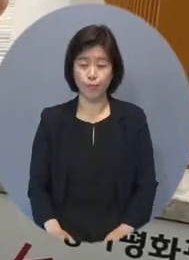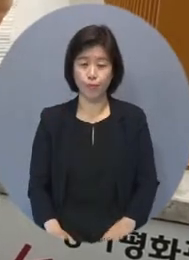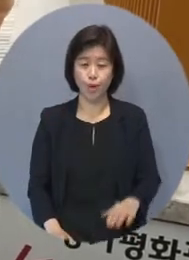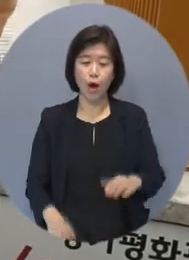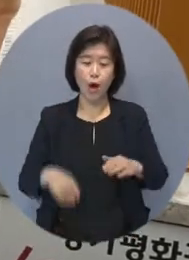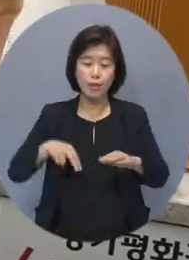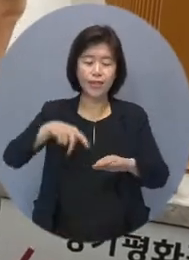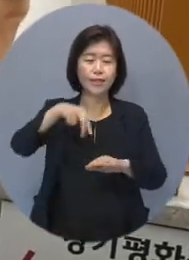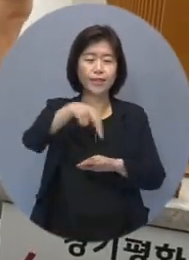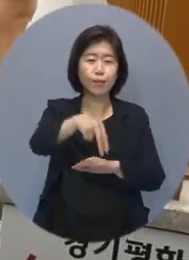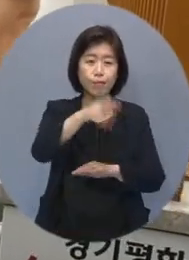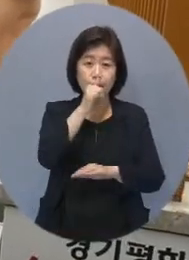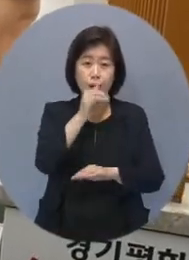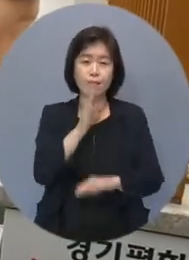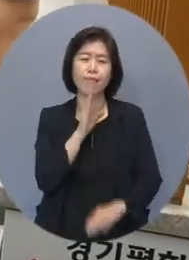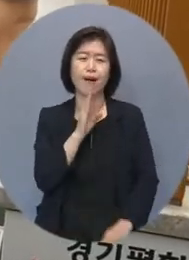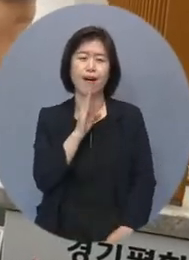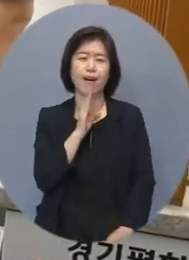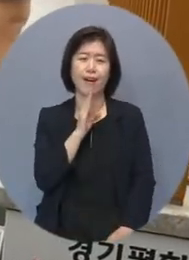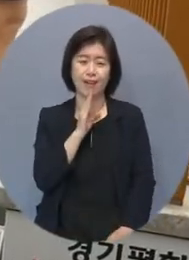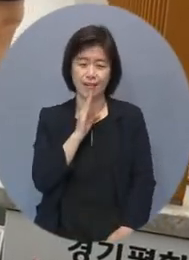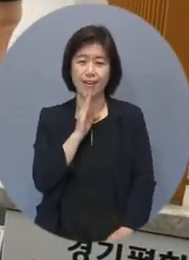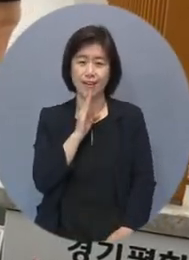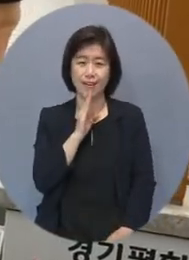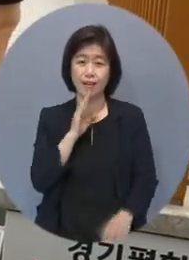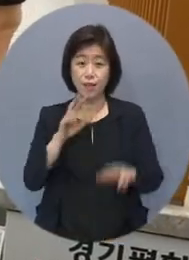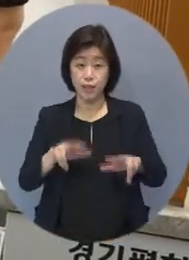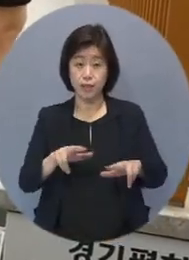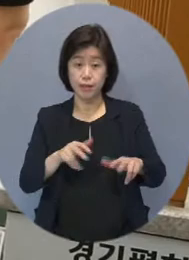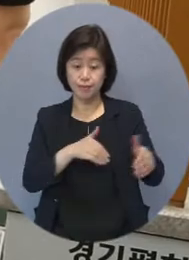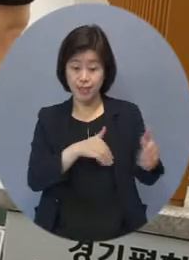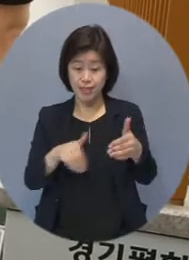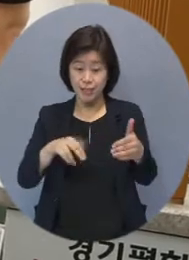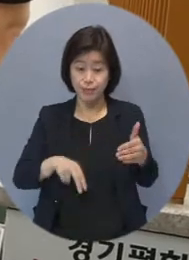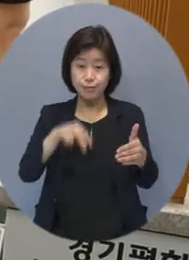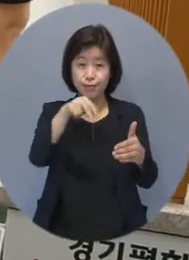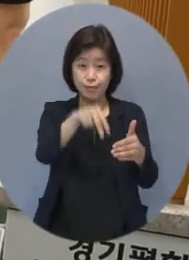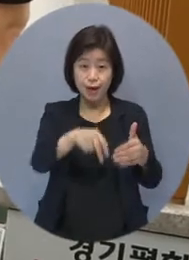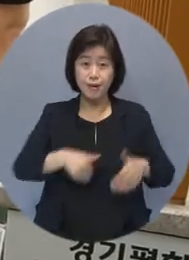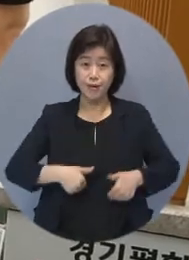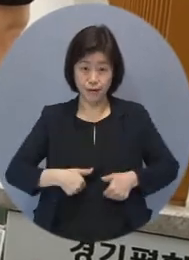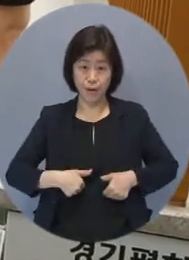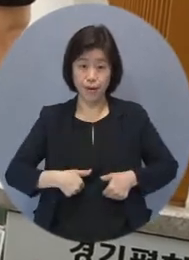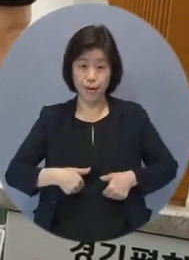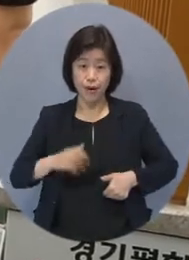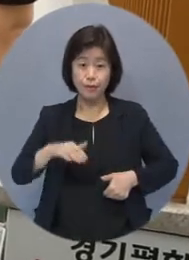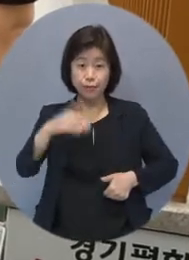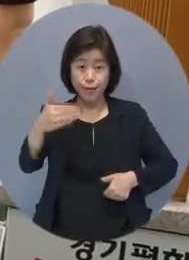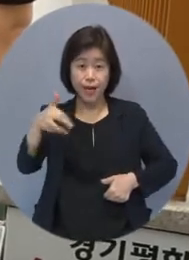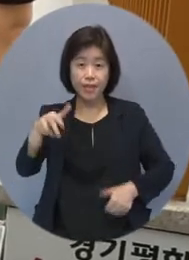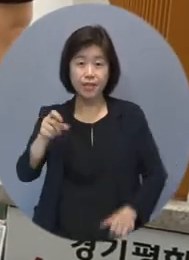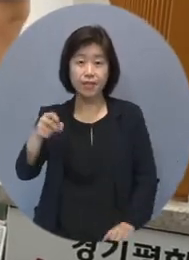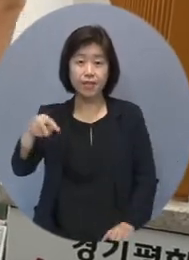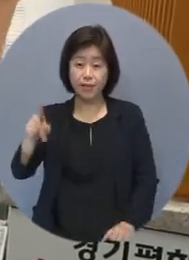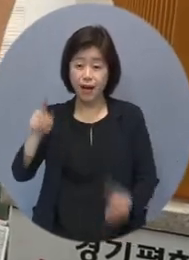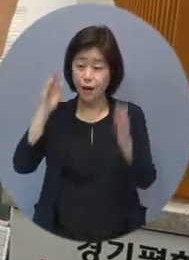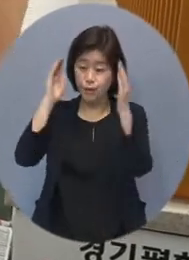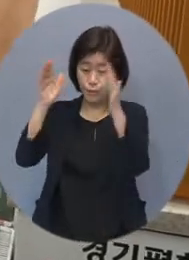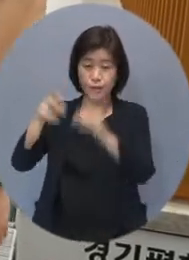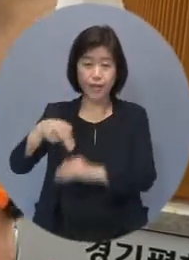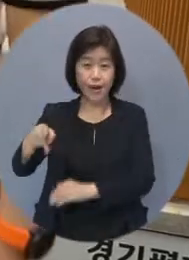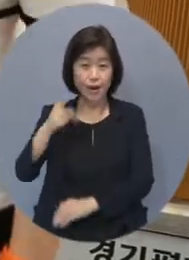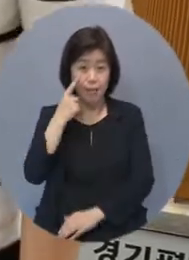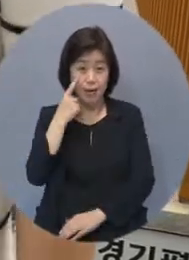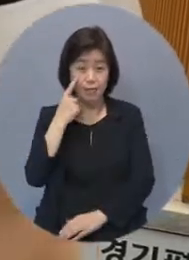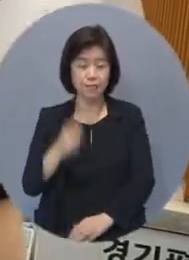맞았어, 건널목. 우리 지금 앞에 건널목 있어. 여기 길을 건널 거야. 건넌 다음에 우리 청사 쪽으로 한번 가보자.